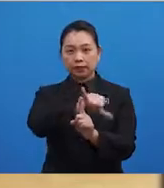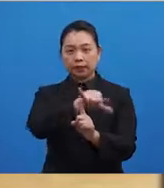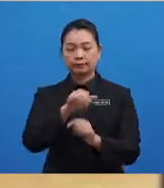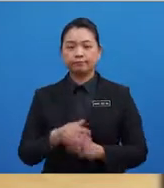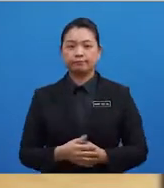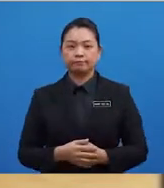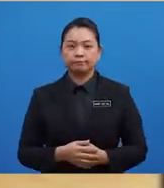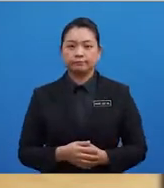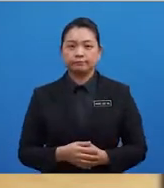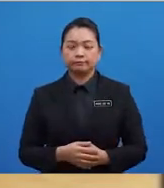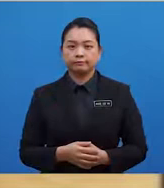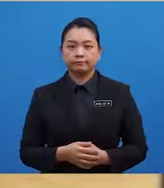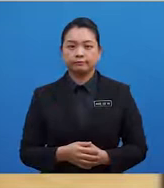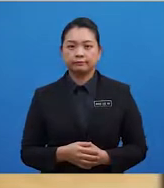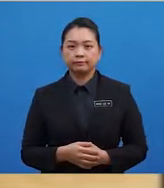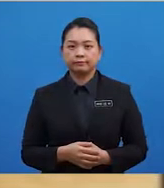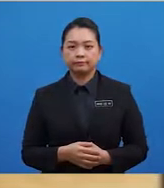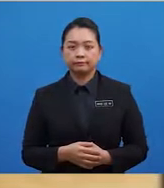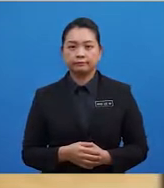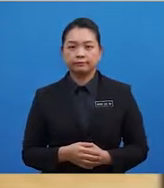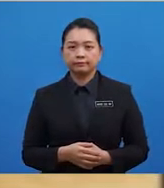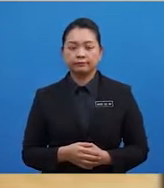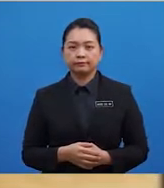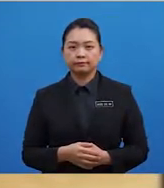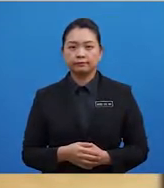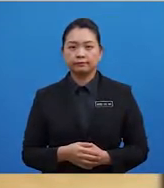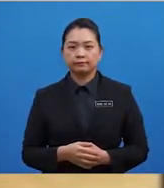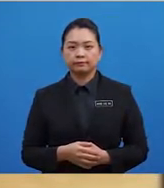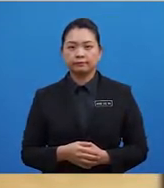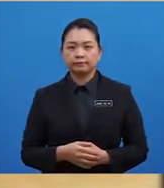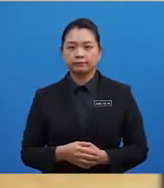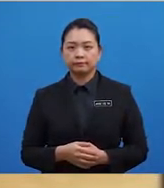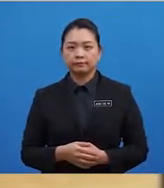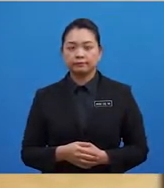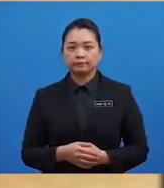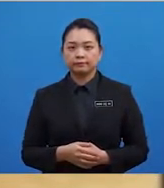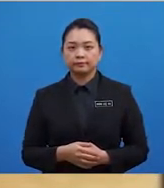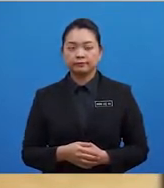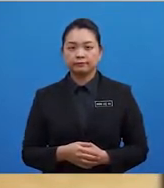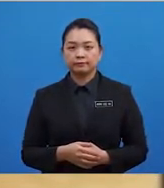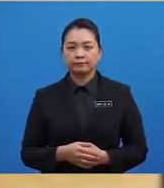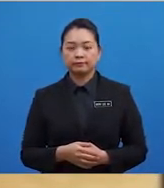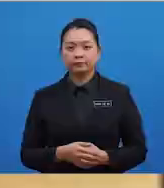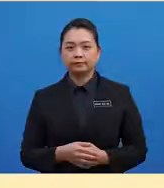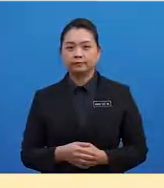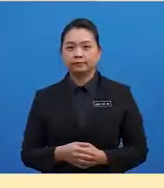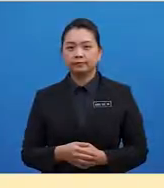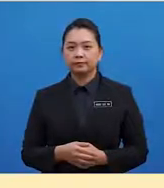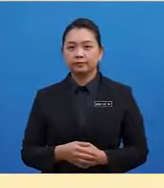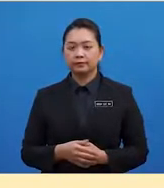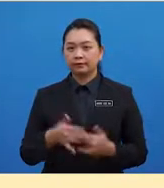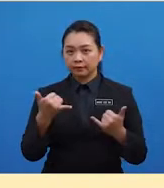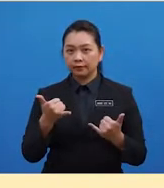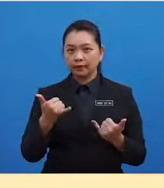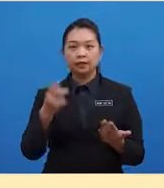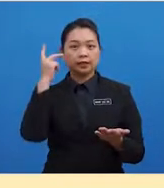Jadi, marilah bersama-sama kita pelajari tajuk pengajaran hari ini. Pertama sekali, mengenal